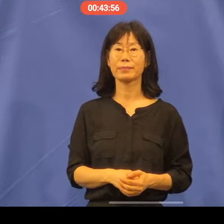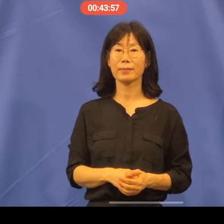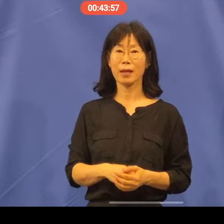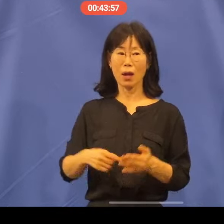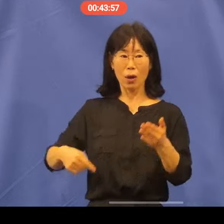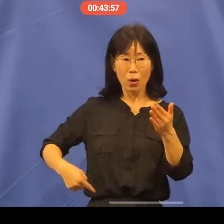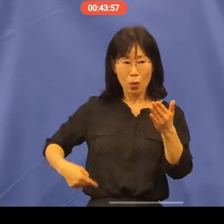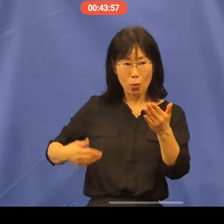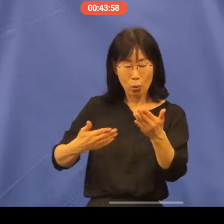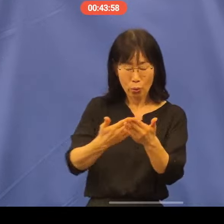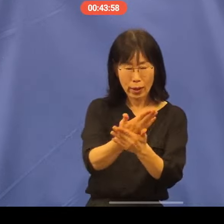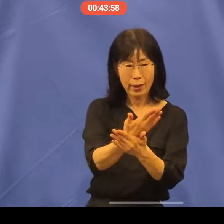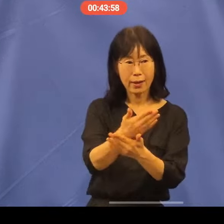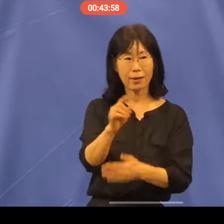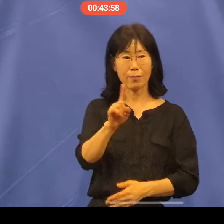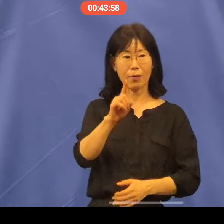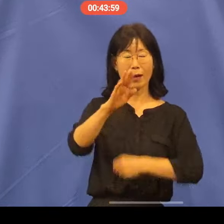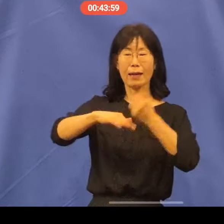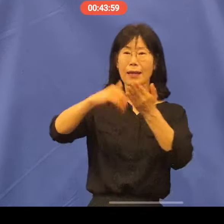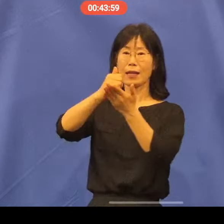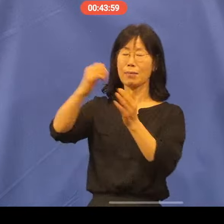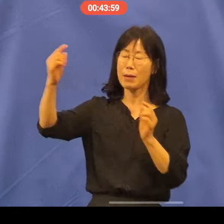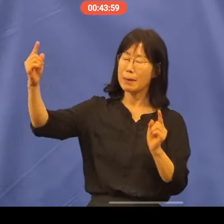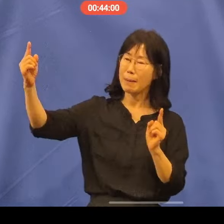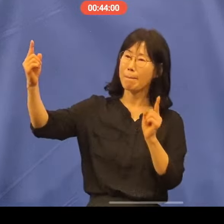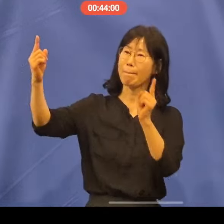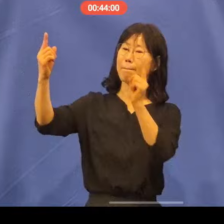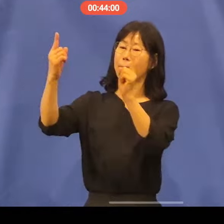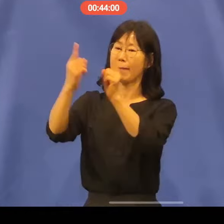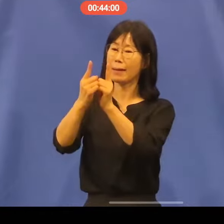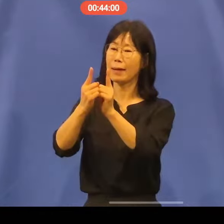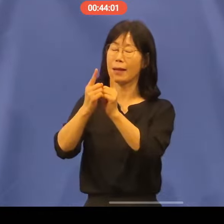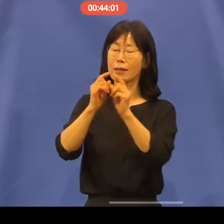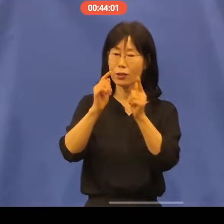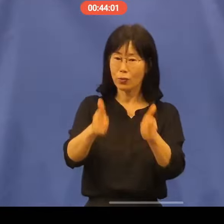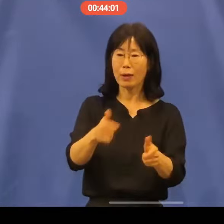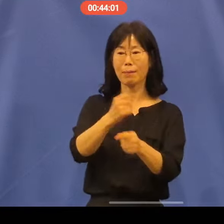회개는 우리의 마음을 하나님을 만나는 하이웨이가 열리게 하는 것입니다.